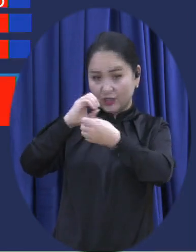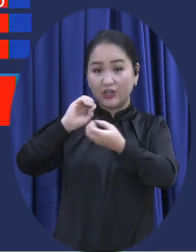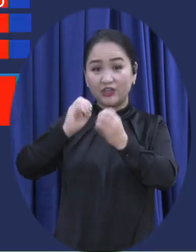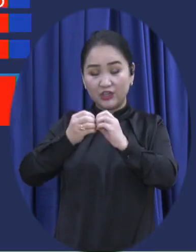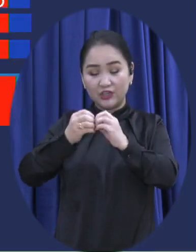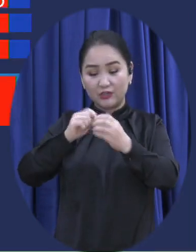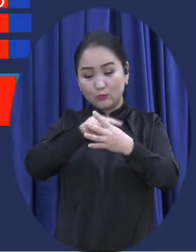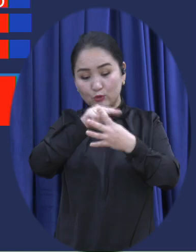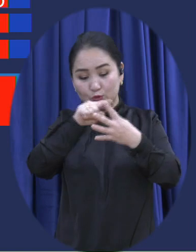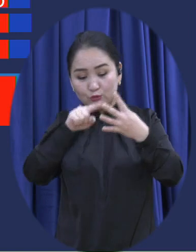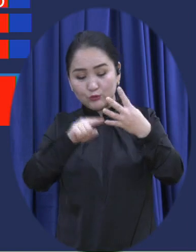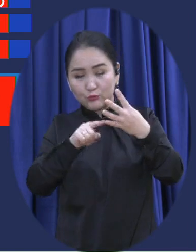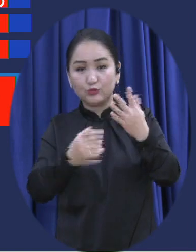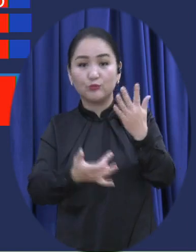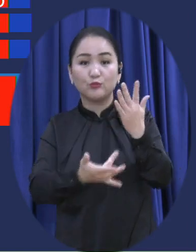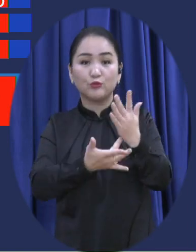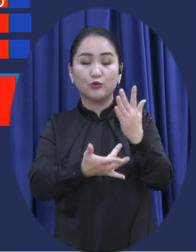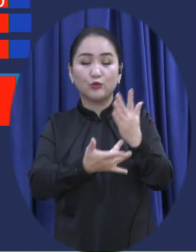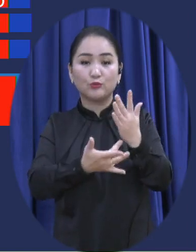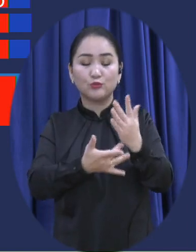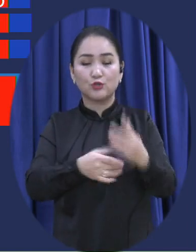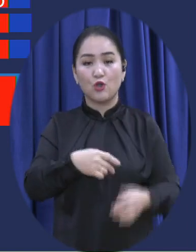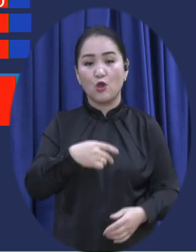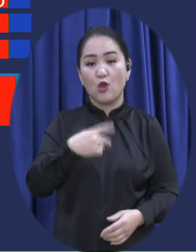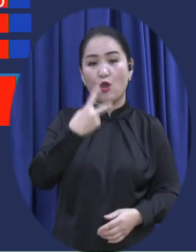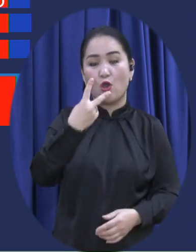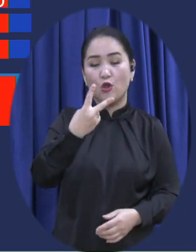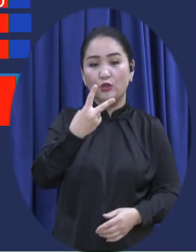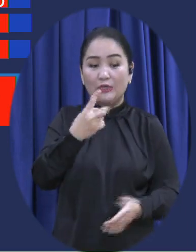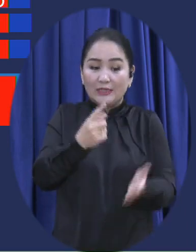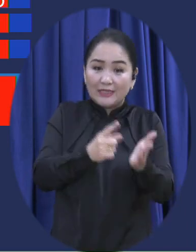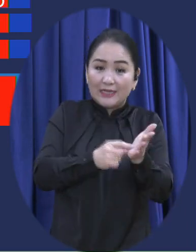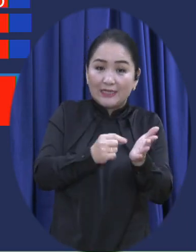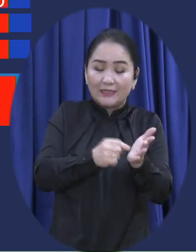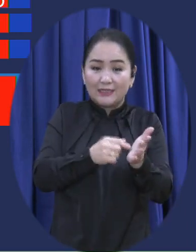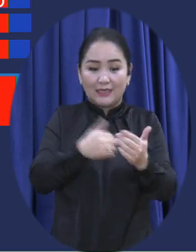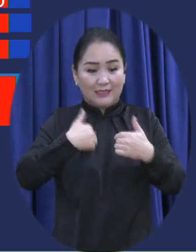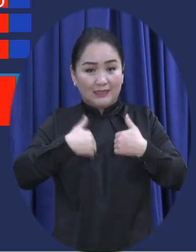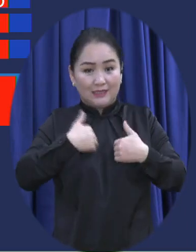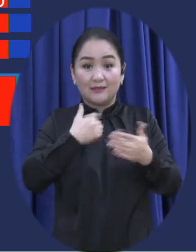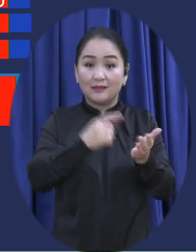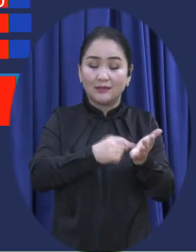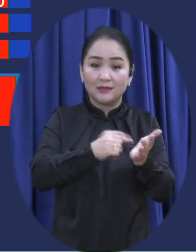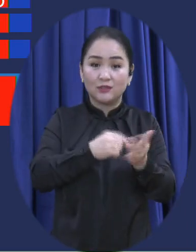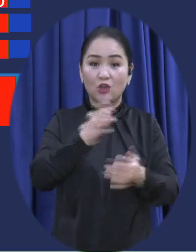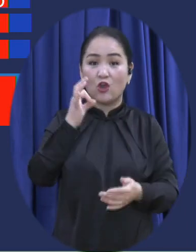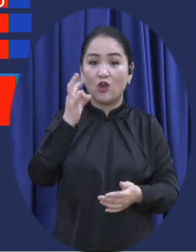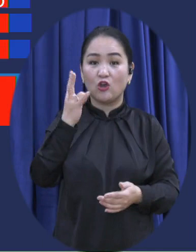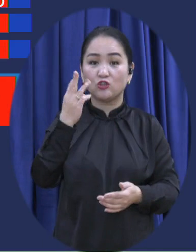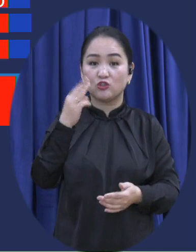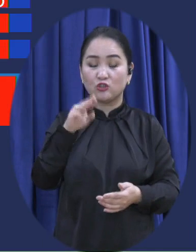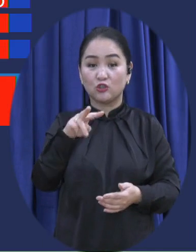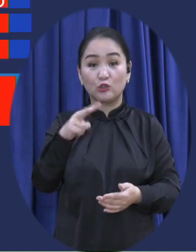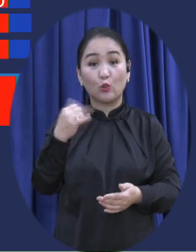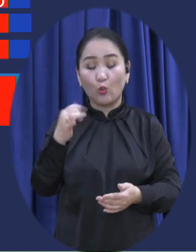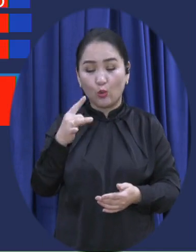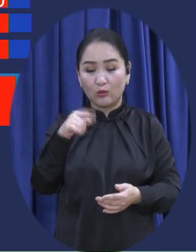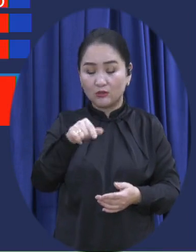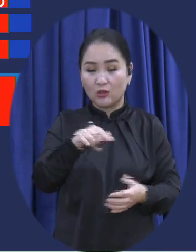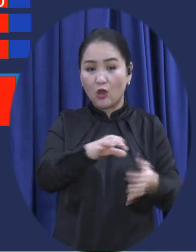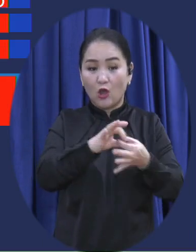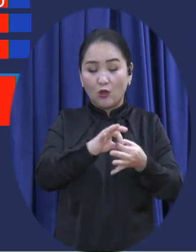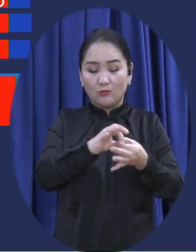ийм тоног төхөөрөмжийг хоёр одоо зайлшгүй шаардлагатай оншлуурынхаа хувьд одоо бид нарт хүлээлгэн